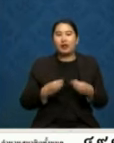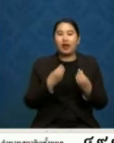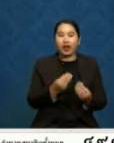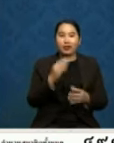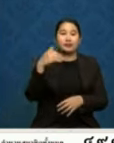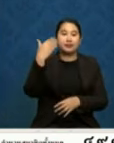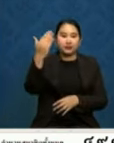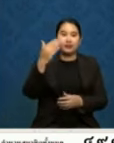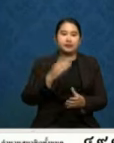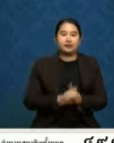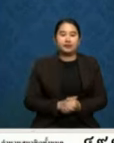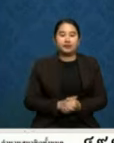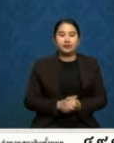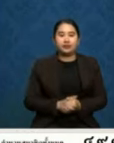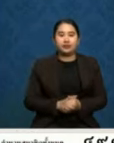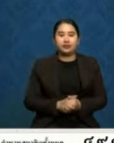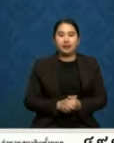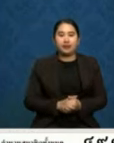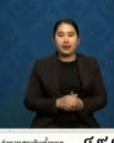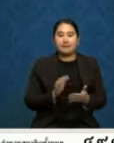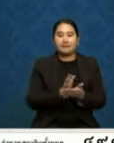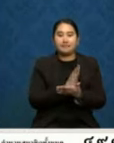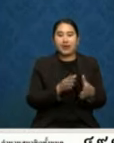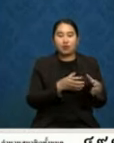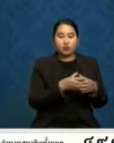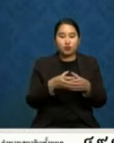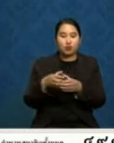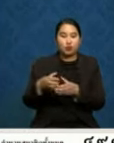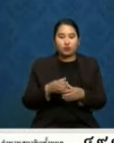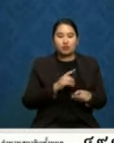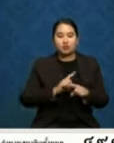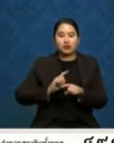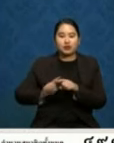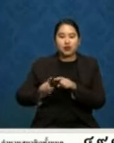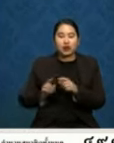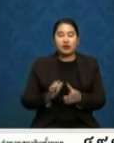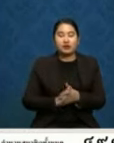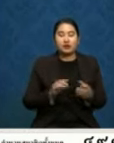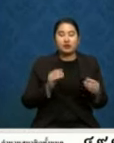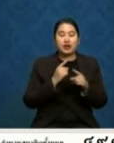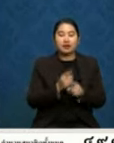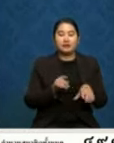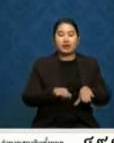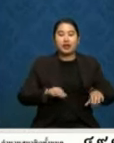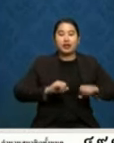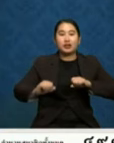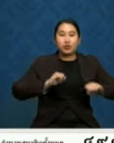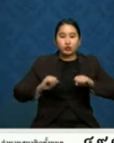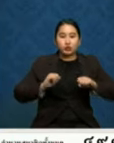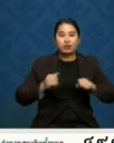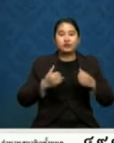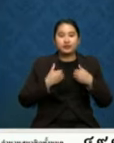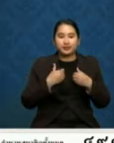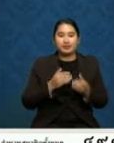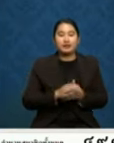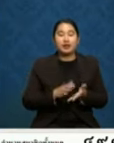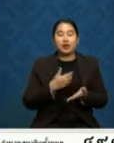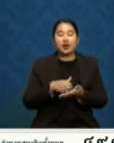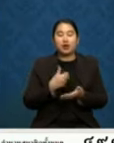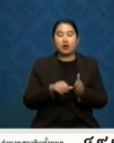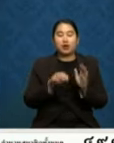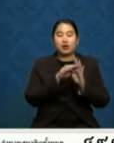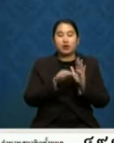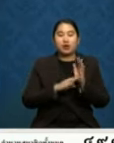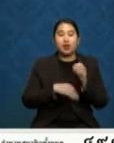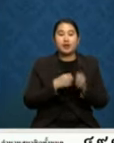ำดับแรกมีการแบ่งประเภทตามความจำเป็นของเด็กและเยาวชนเฉพาะรายต่อไปซึ่งอันนี้เป็นกลไกซึ่